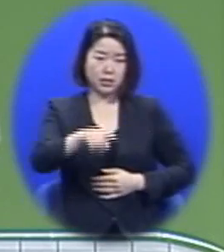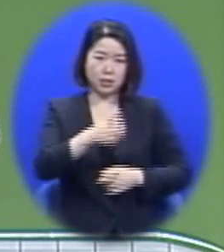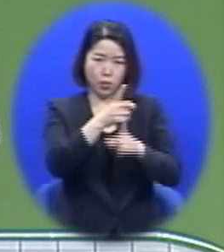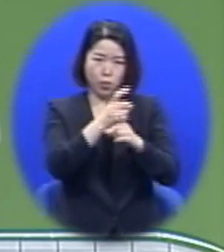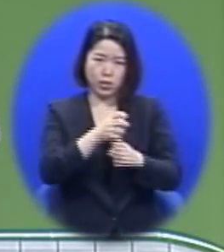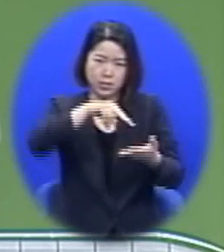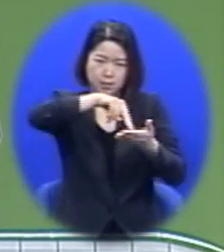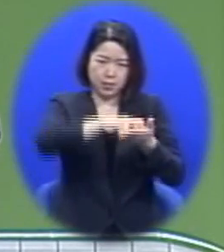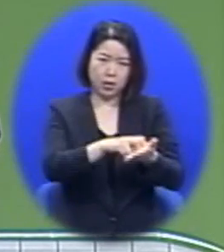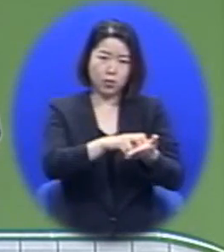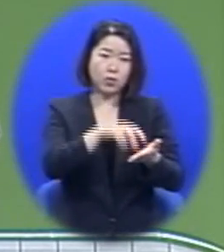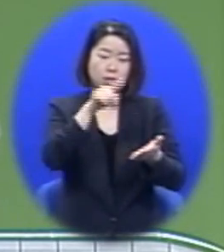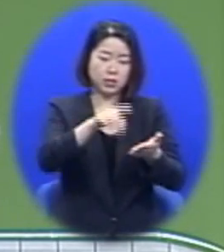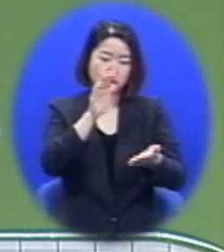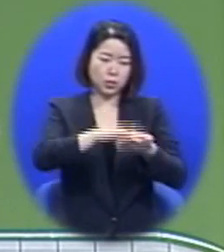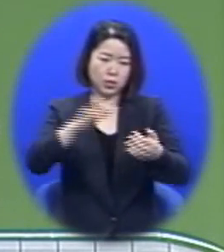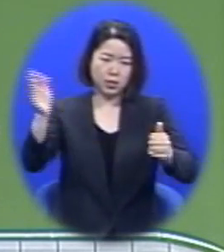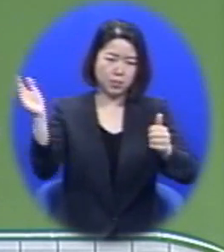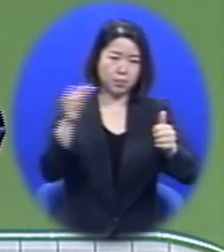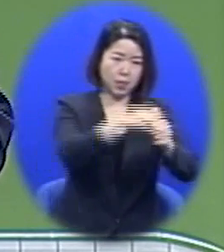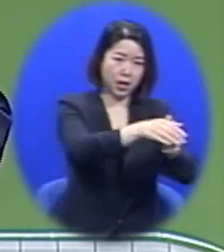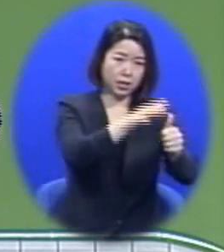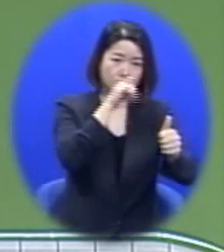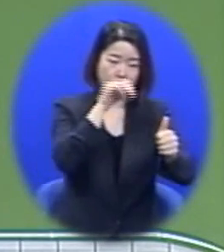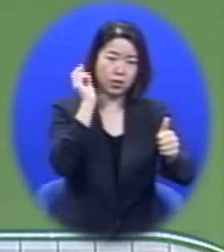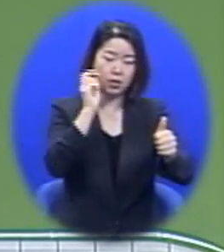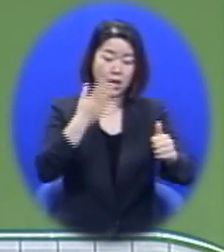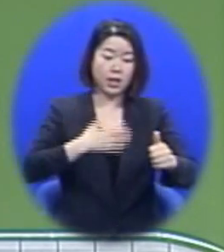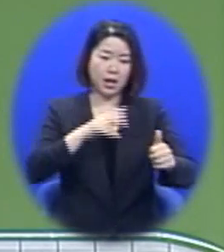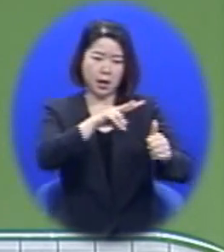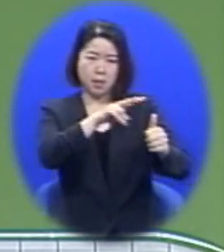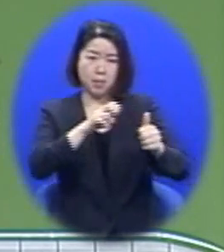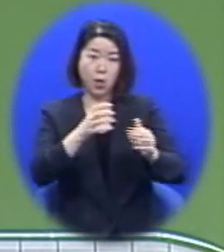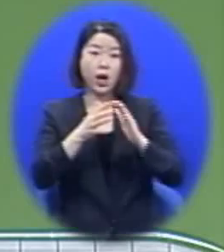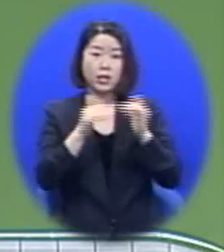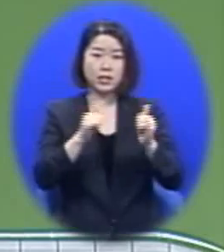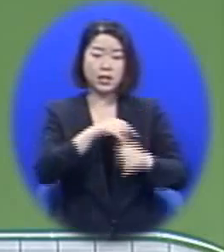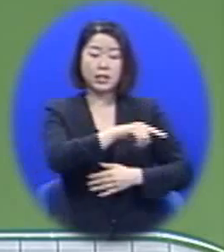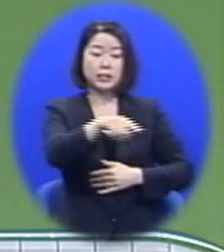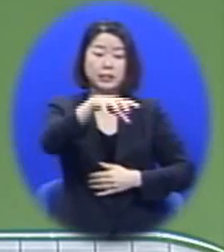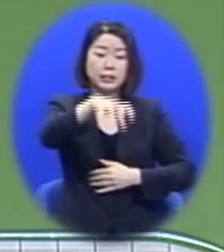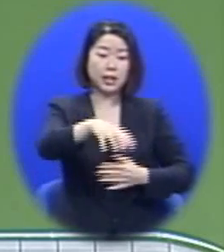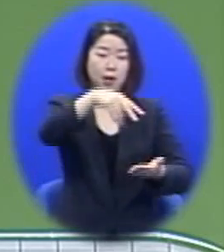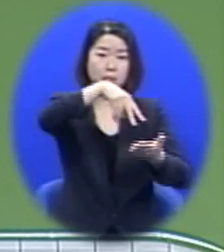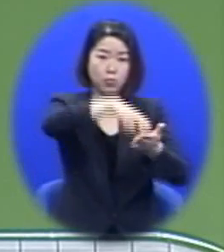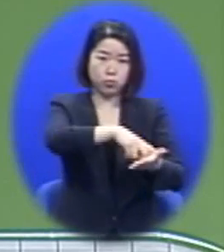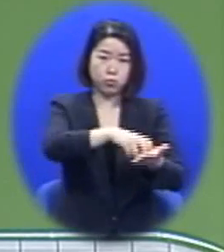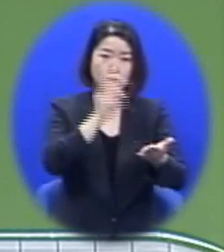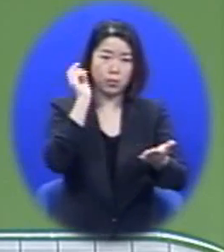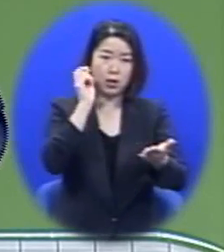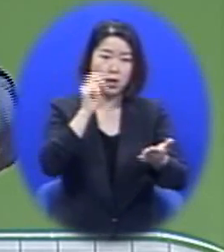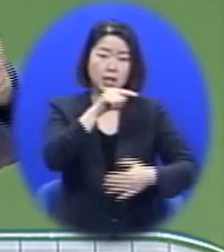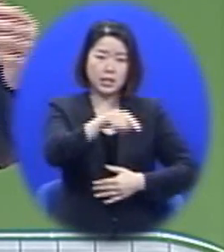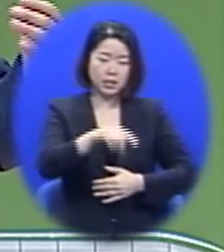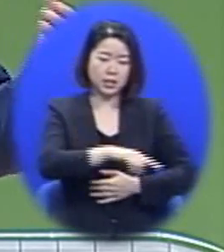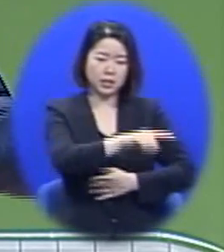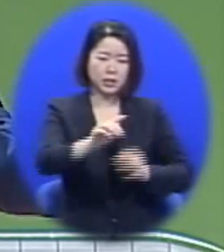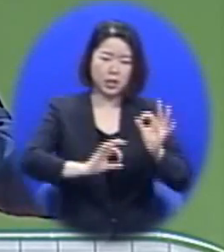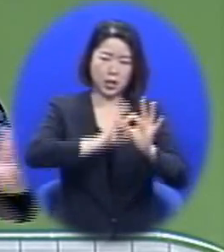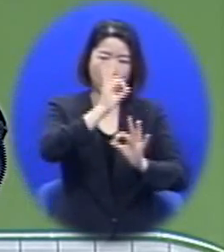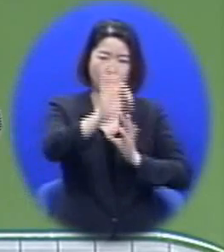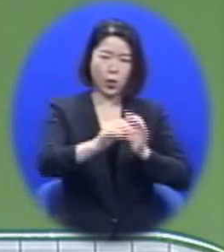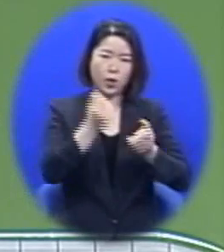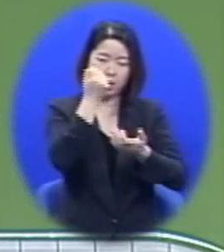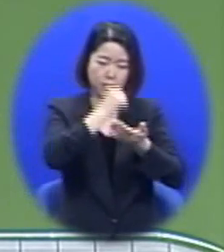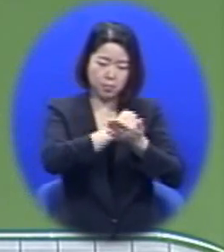내가 손을 들어서 그 대적을 쳤을 것이다. 나를 미워하는 자들은 그들 앞에 무릎을 꿇었을 것이며 이것이 그들의 영원한